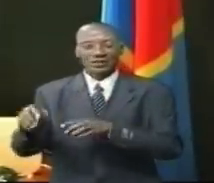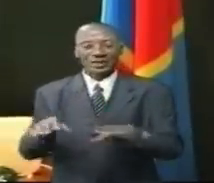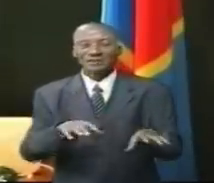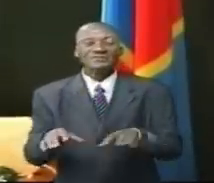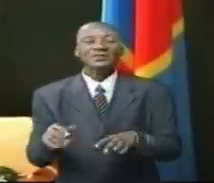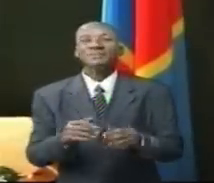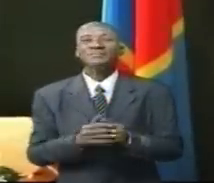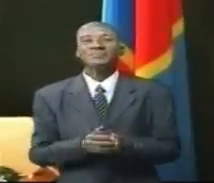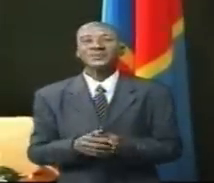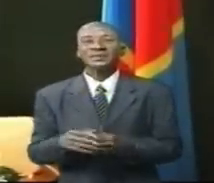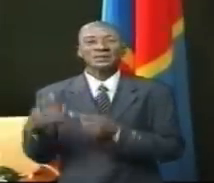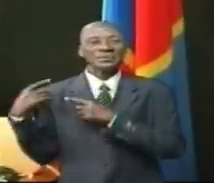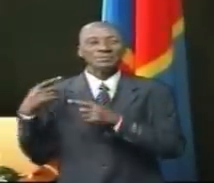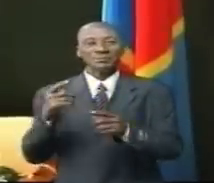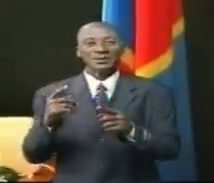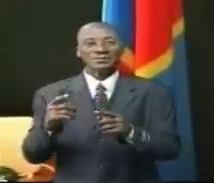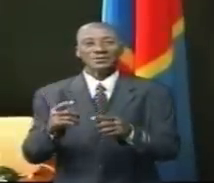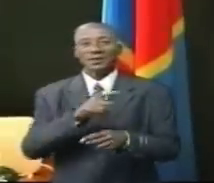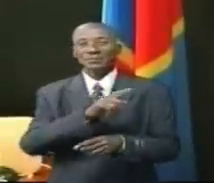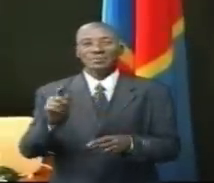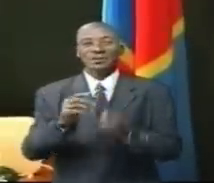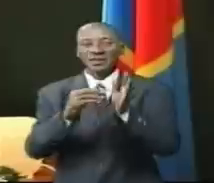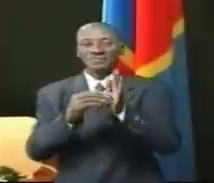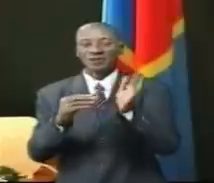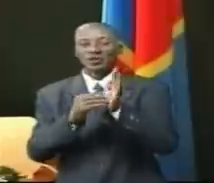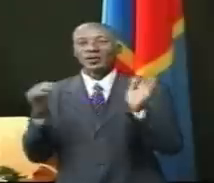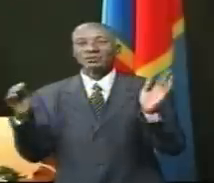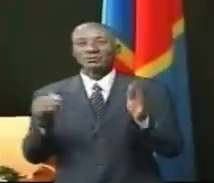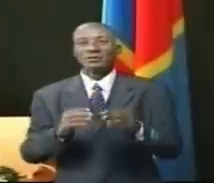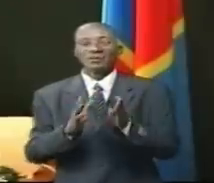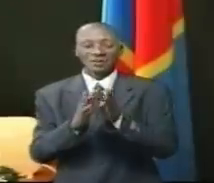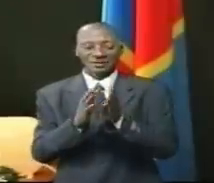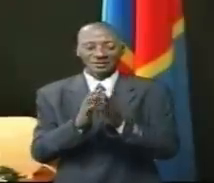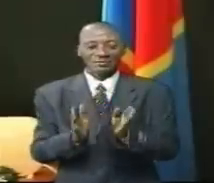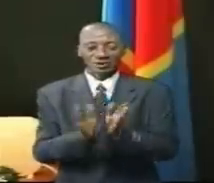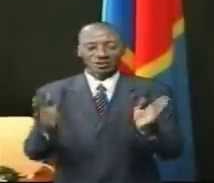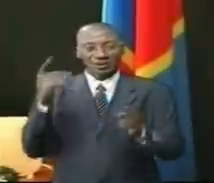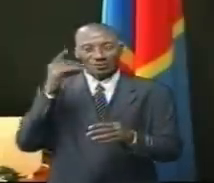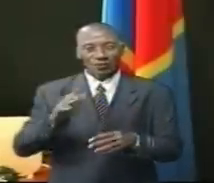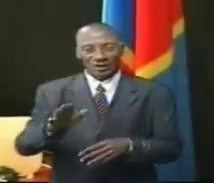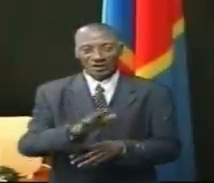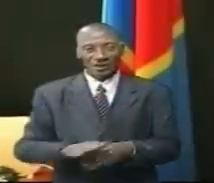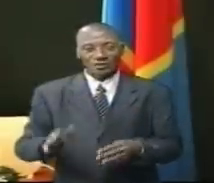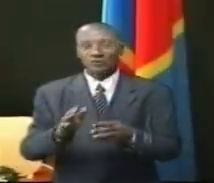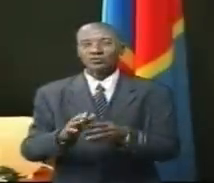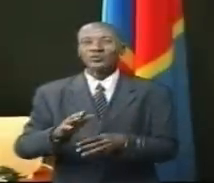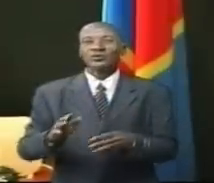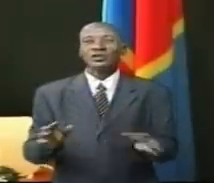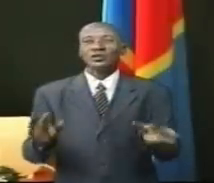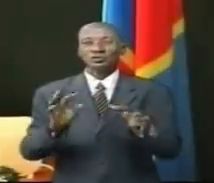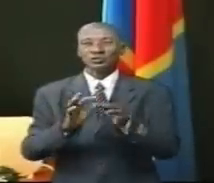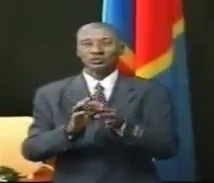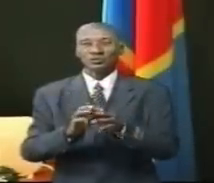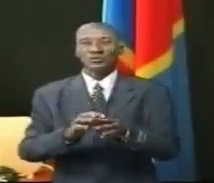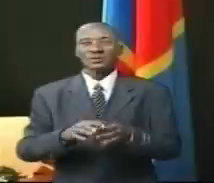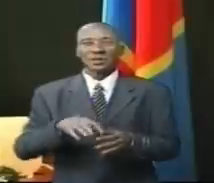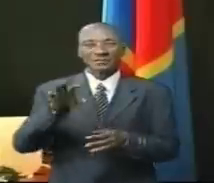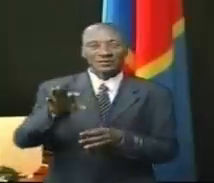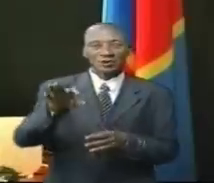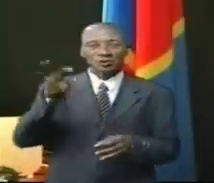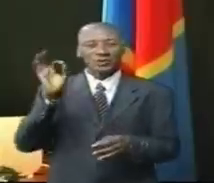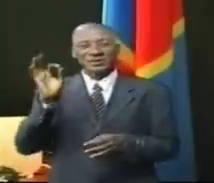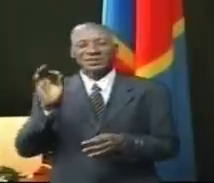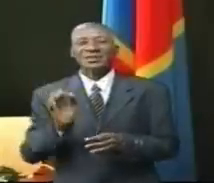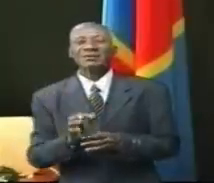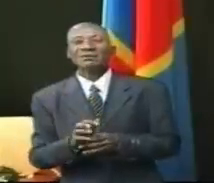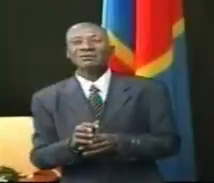Depuis 1990, l'Assemblée générale des Nations unies avait décidé de pérenniser cette journée en souvenir